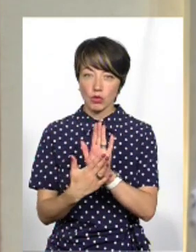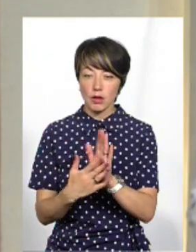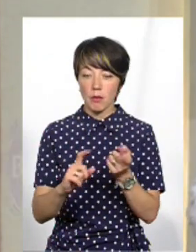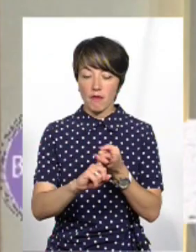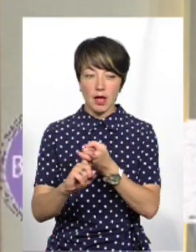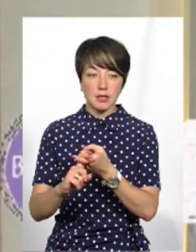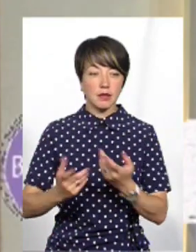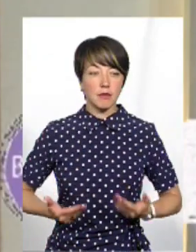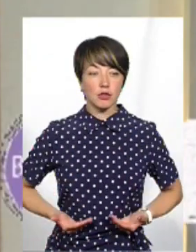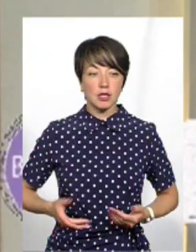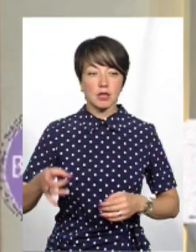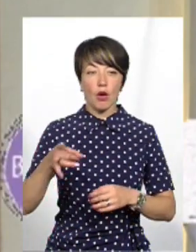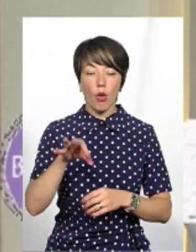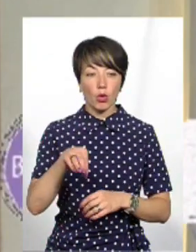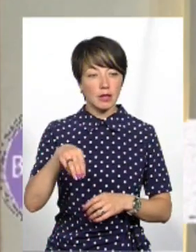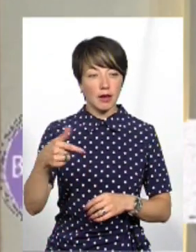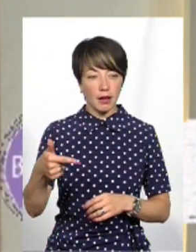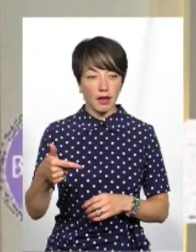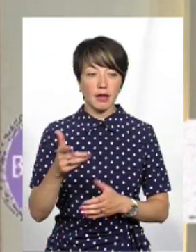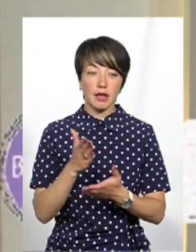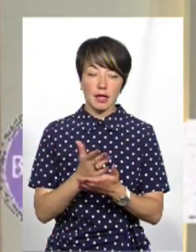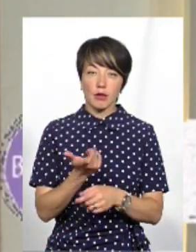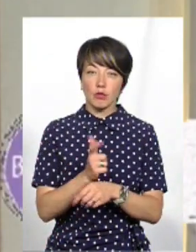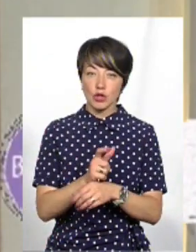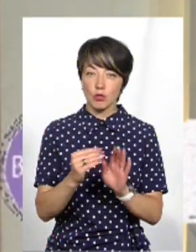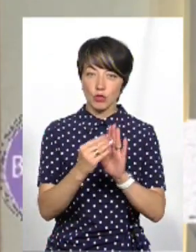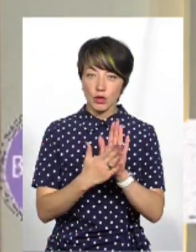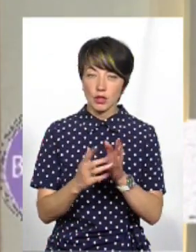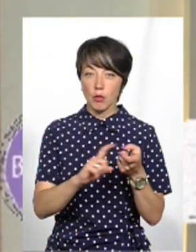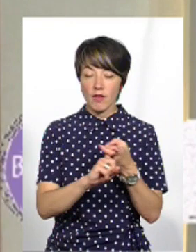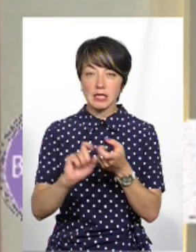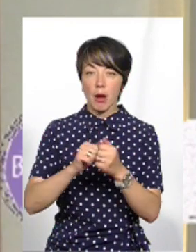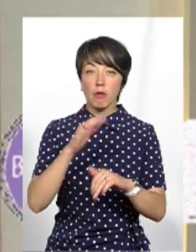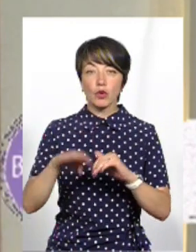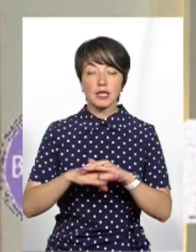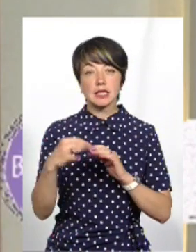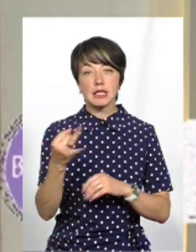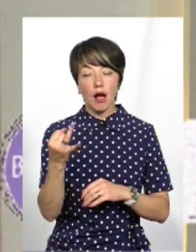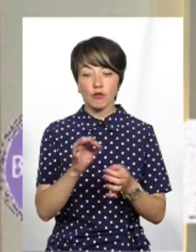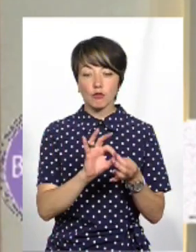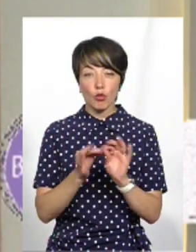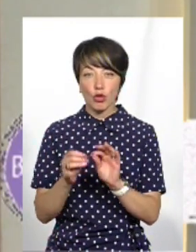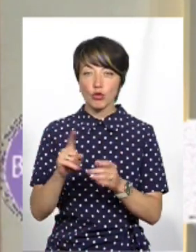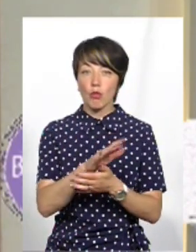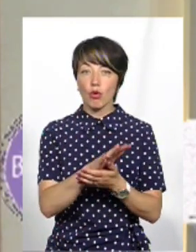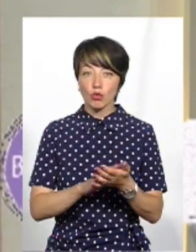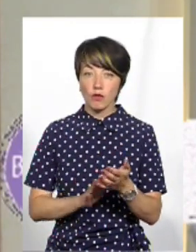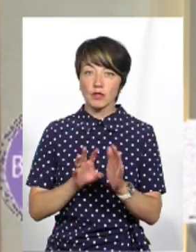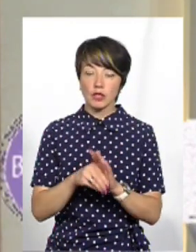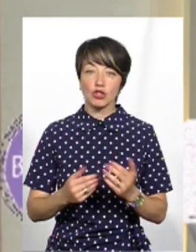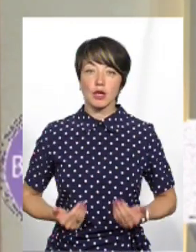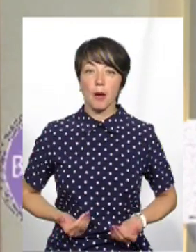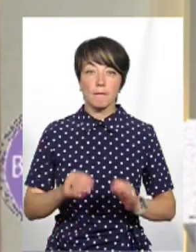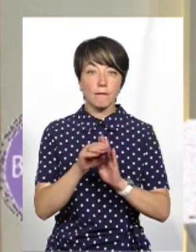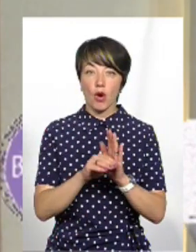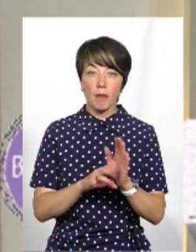стосуються мешканців ОТГ, і є більшість пунктів стосується Кам'янця-Подільського, але досить цікаво сформульовано, щоб продовжувати втілювати життя